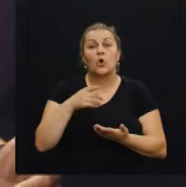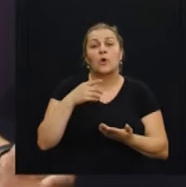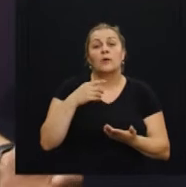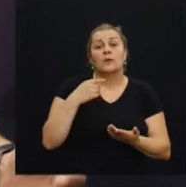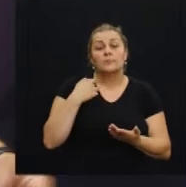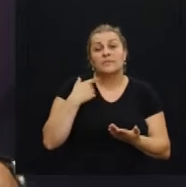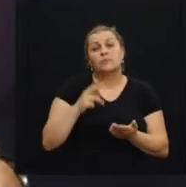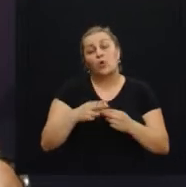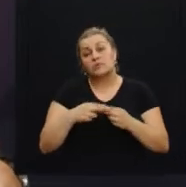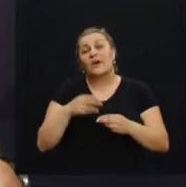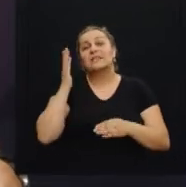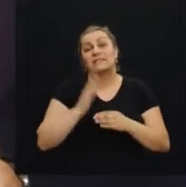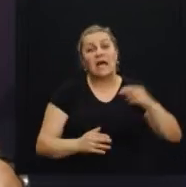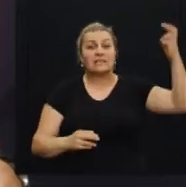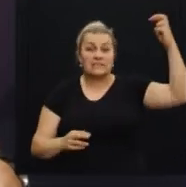Mi smo u biti zadnji sašli